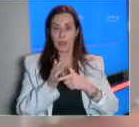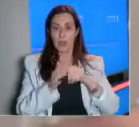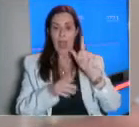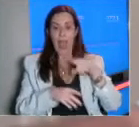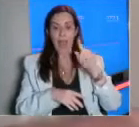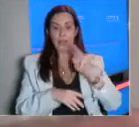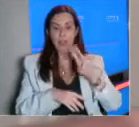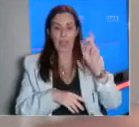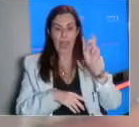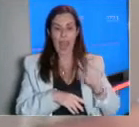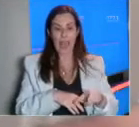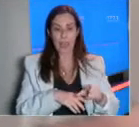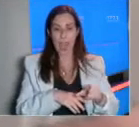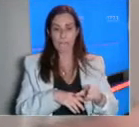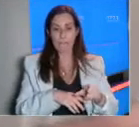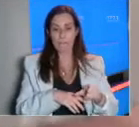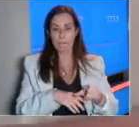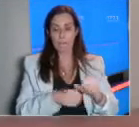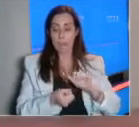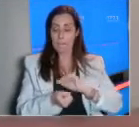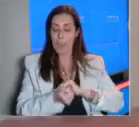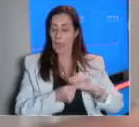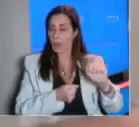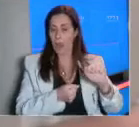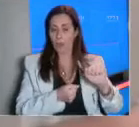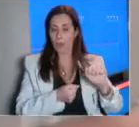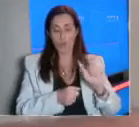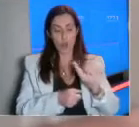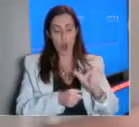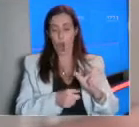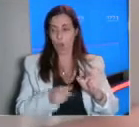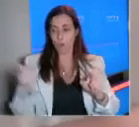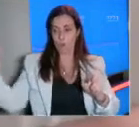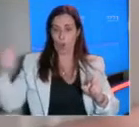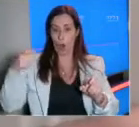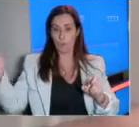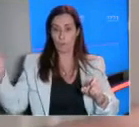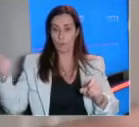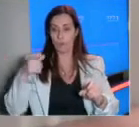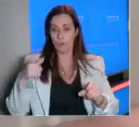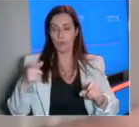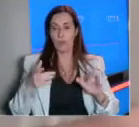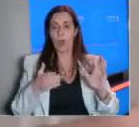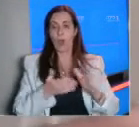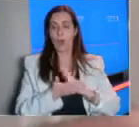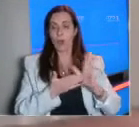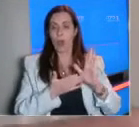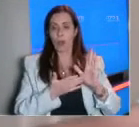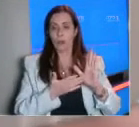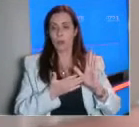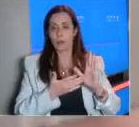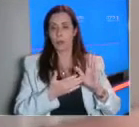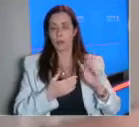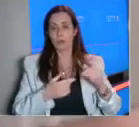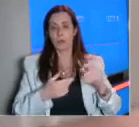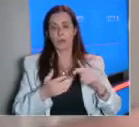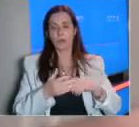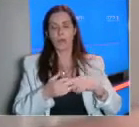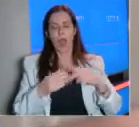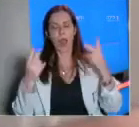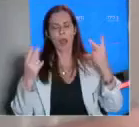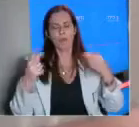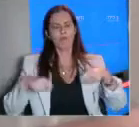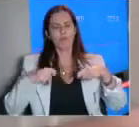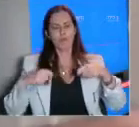1,000 שקל לאדם, מחיקה של חוב שנפסק על ידי בוררות בינלאומית, על טריבונל